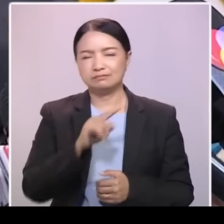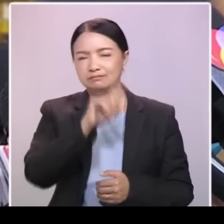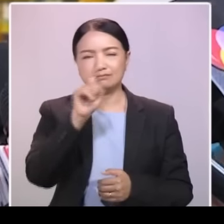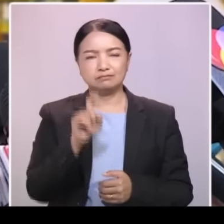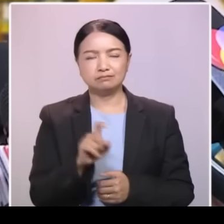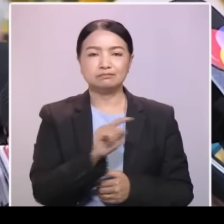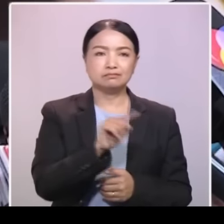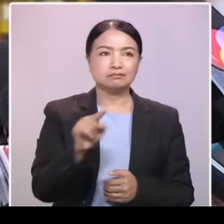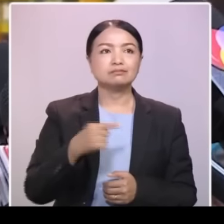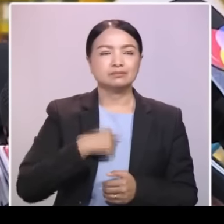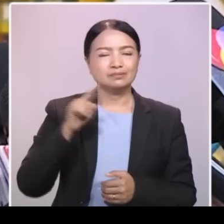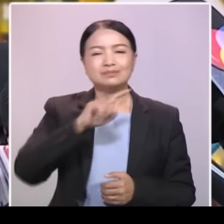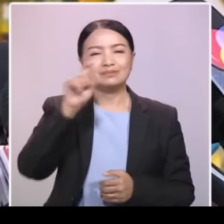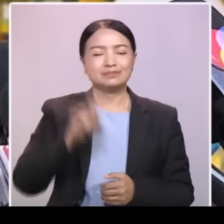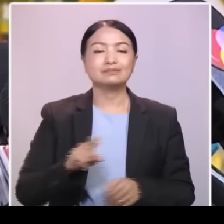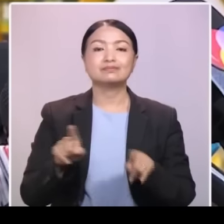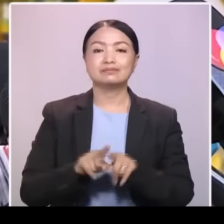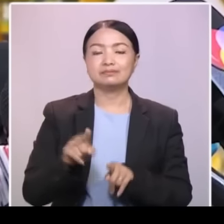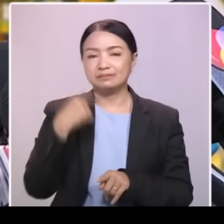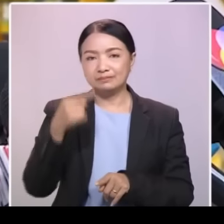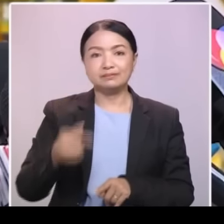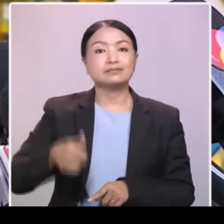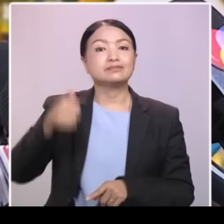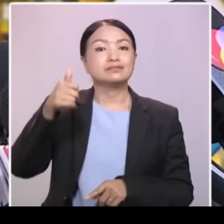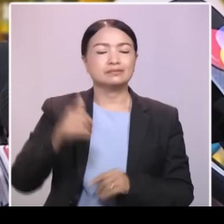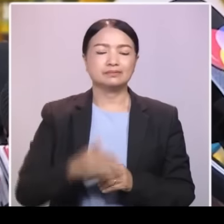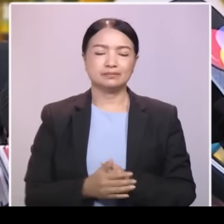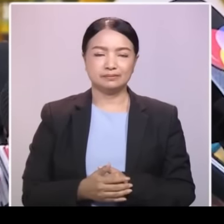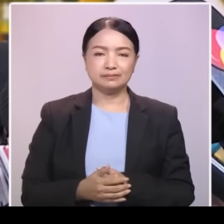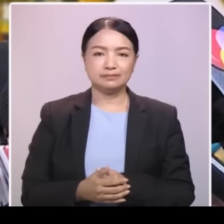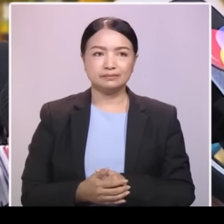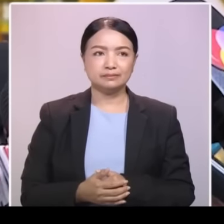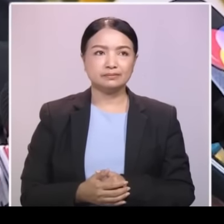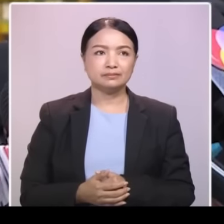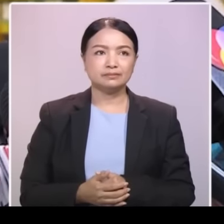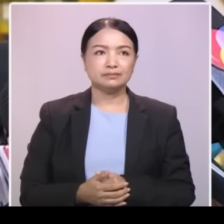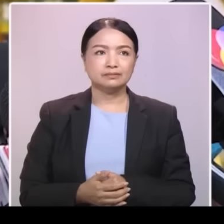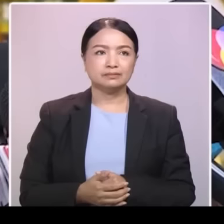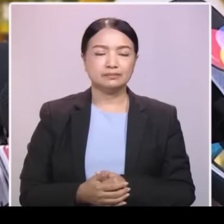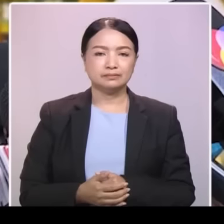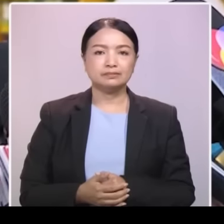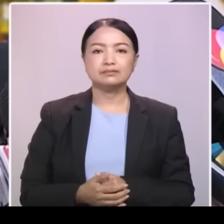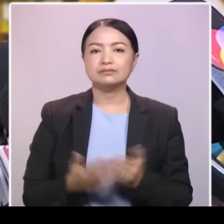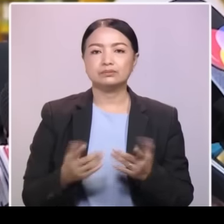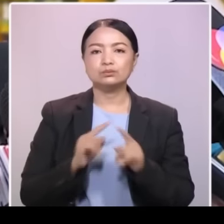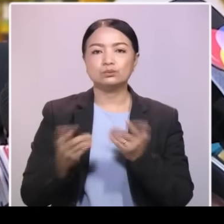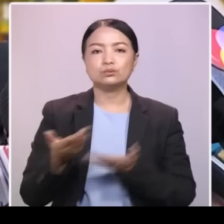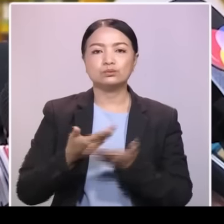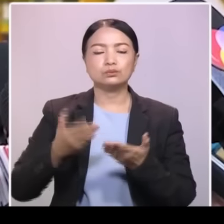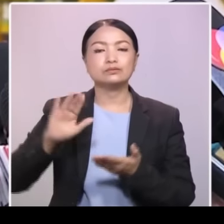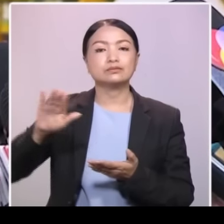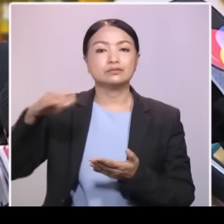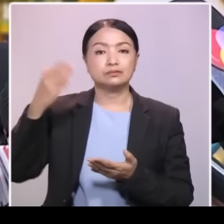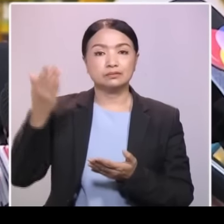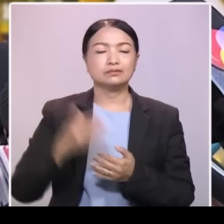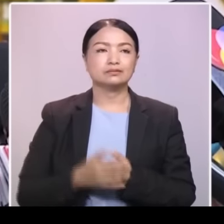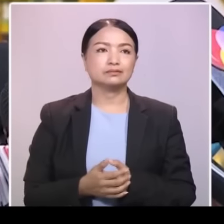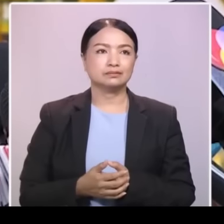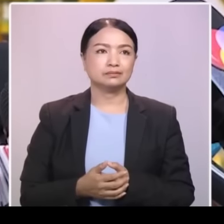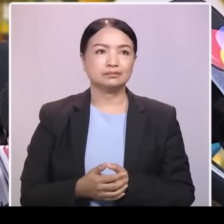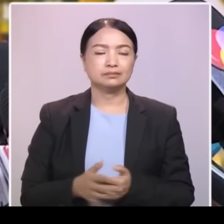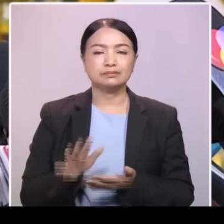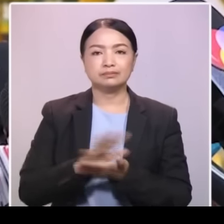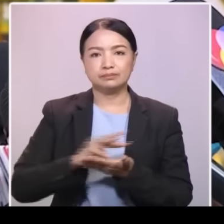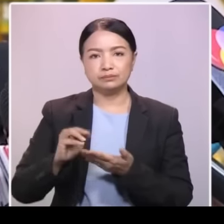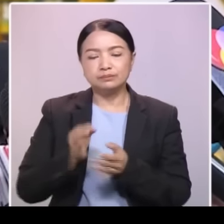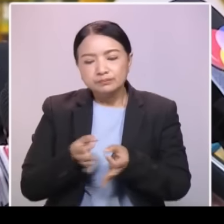คนนั้นคนนี้นี่ผมก็สงสัยเหมือนท่านแหละครับว่าใครจะได้มาพอเราแต่ว่าให้มีการเจรจากันก่อนนะหรือมารยา